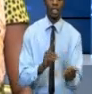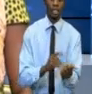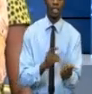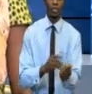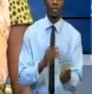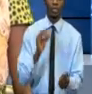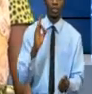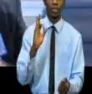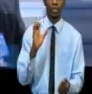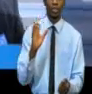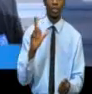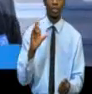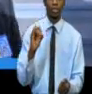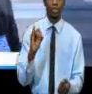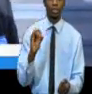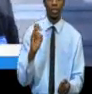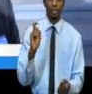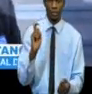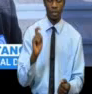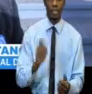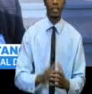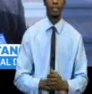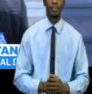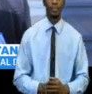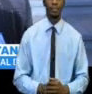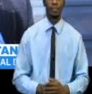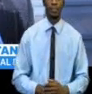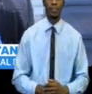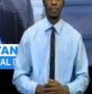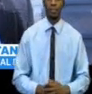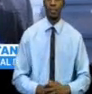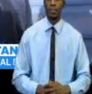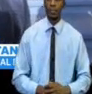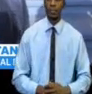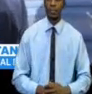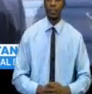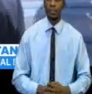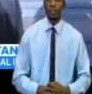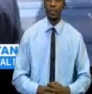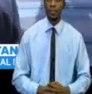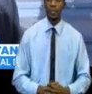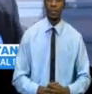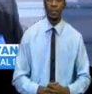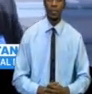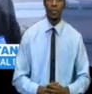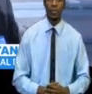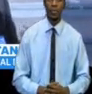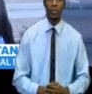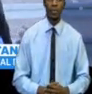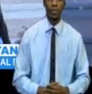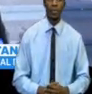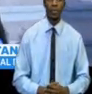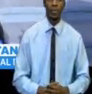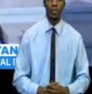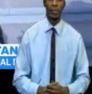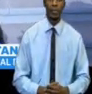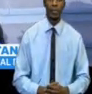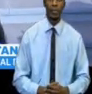Célestin Muganza. Je suis venu parce que le président de la République, son excellence Joseph Kabila Kabangé, est très